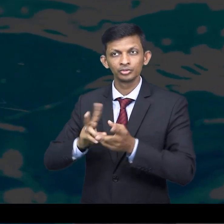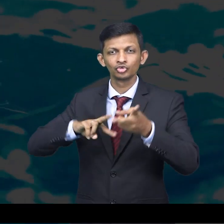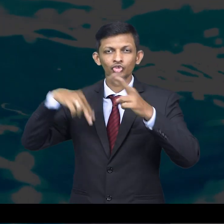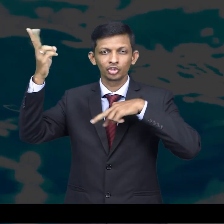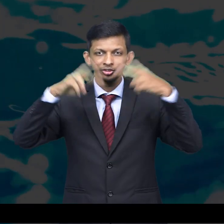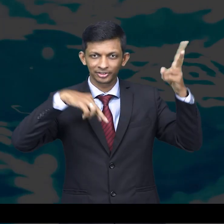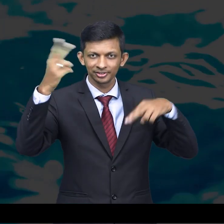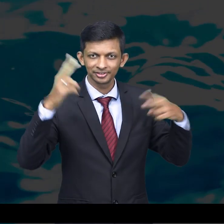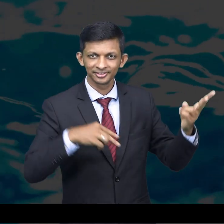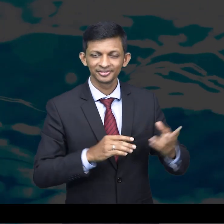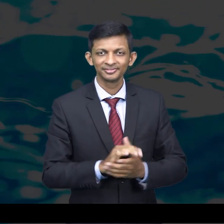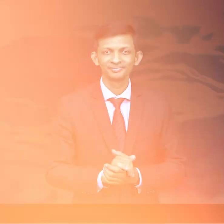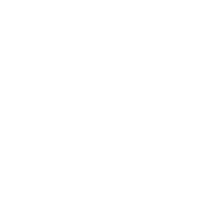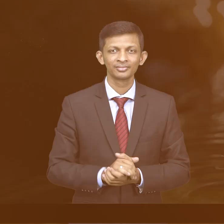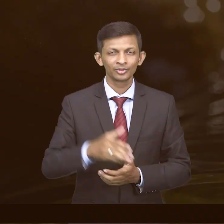वाहतूक.